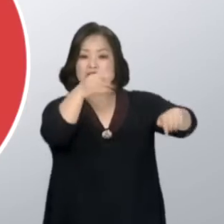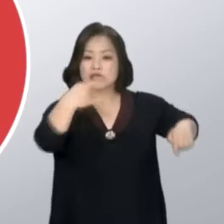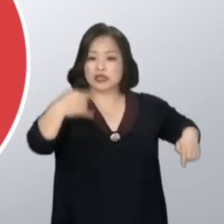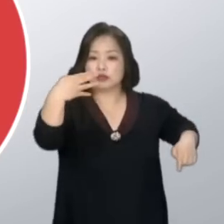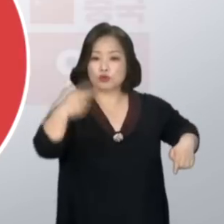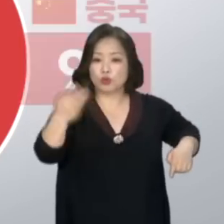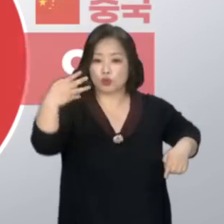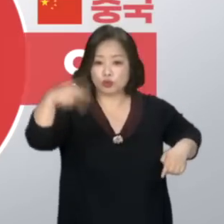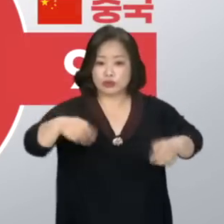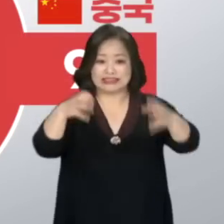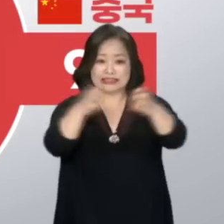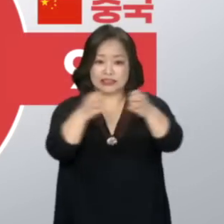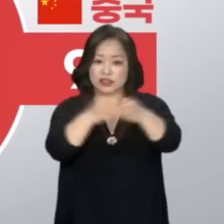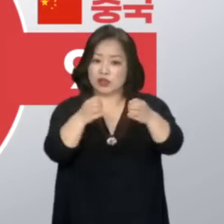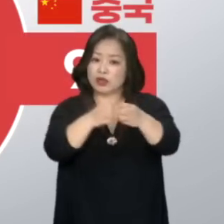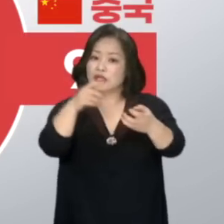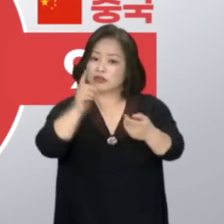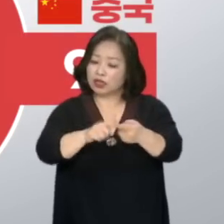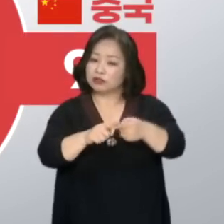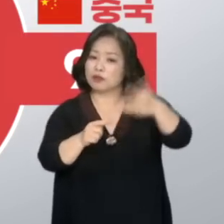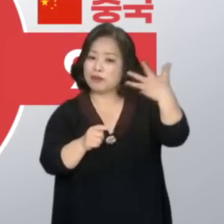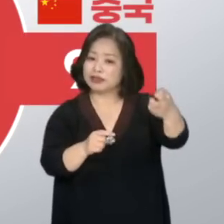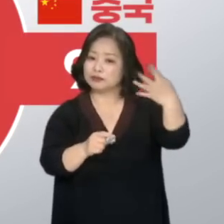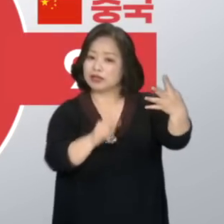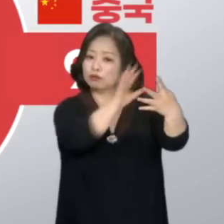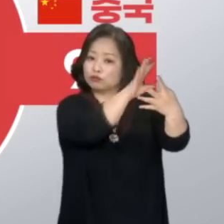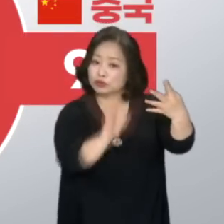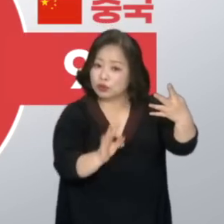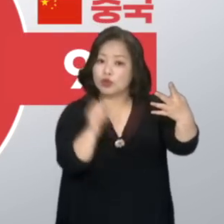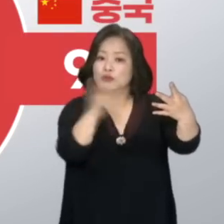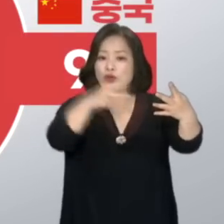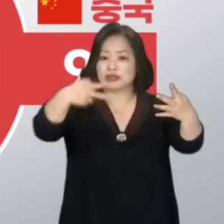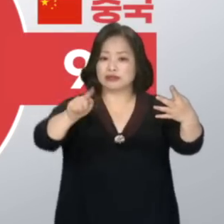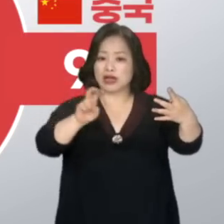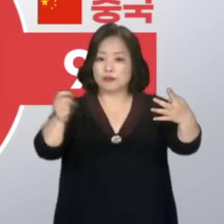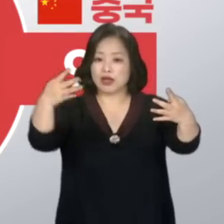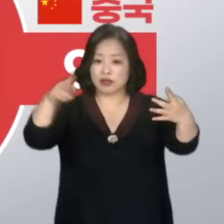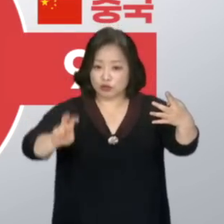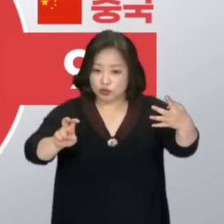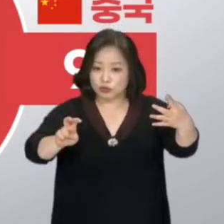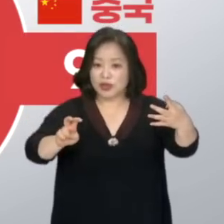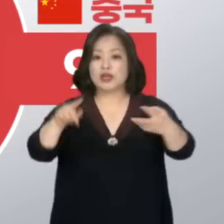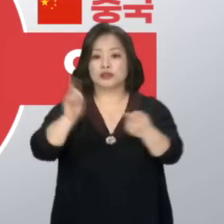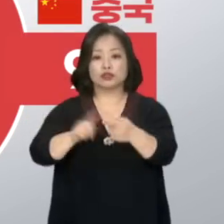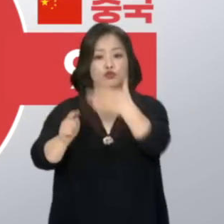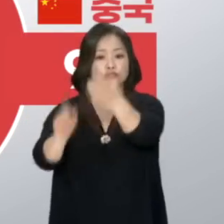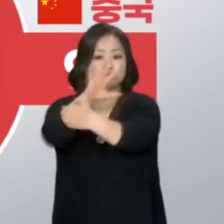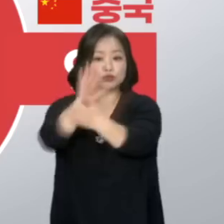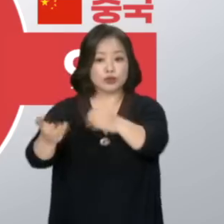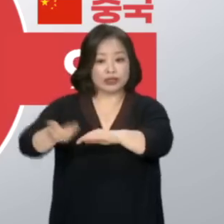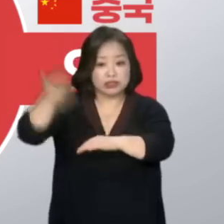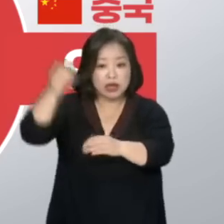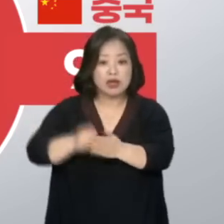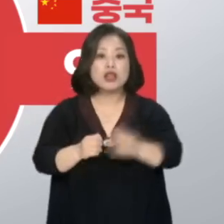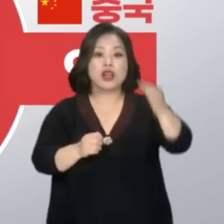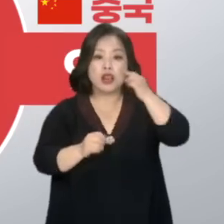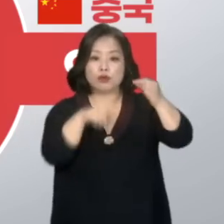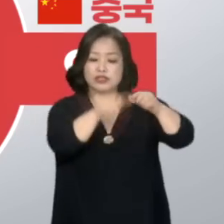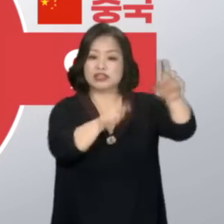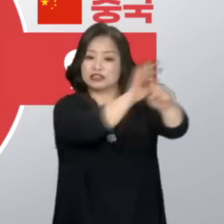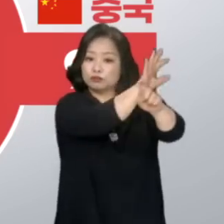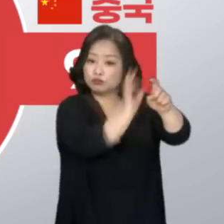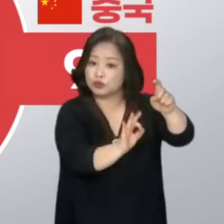시장의 84%, 사마륨, 코발트 자석 시장의 90% 이상을 차지하고 있으며 일본은 각각